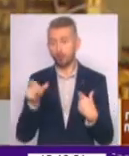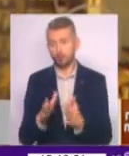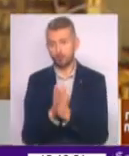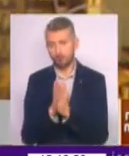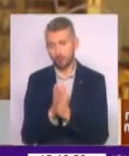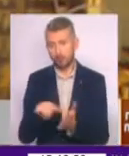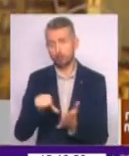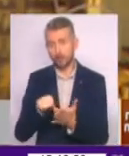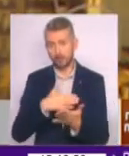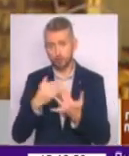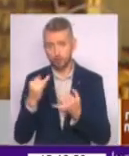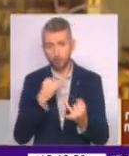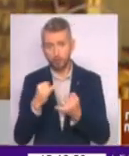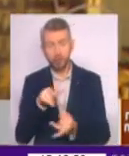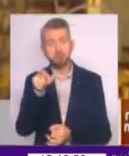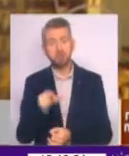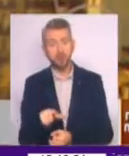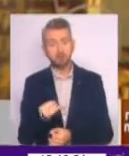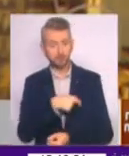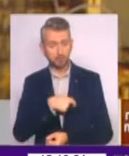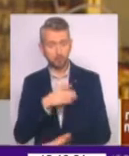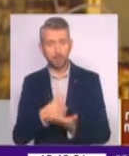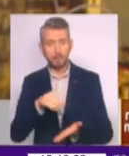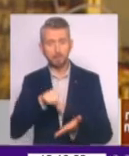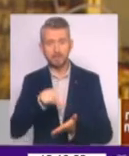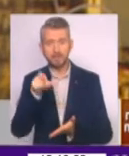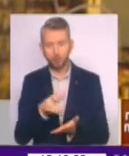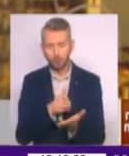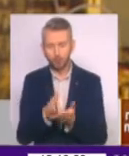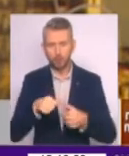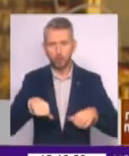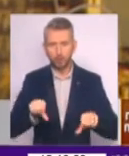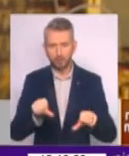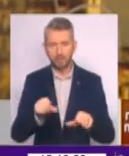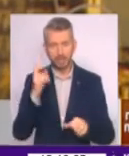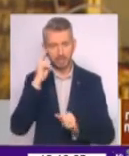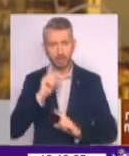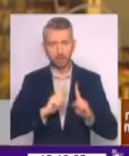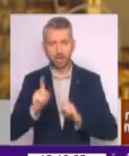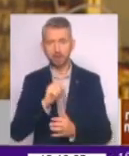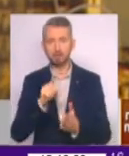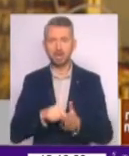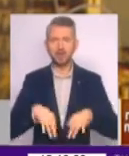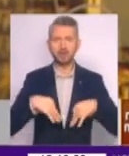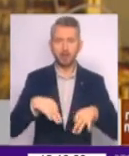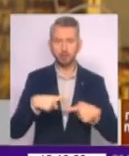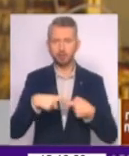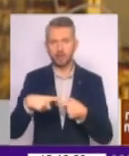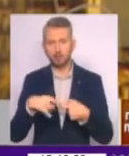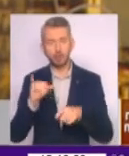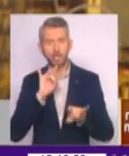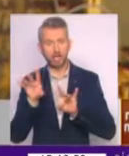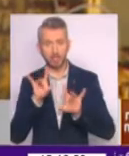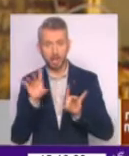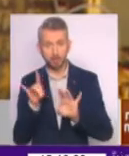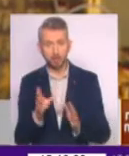І також хочу наголосити, що пан Сергій є представником профільної комісії, постійної комісії Київради з питань транспорту, зв'язку та реклами.